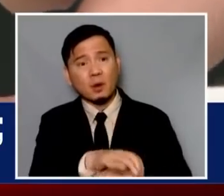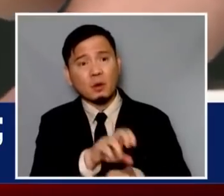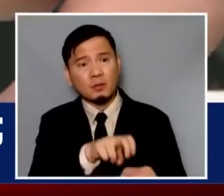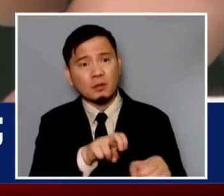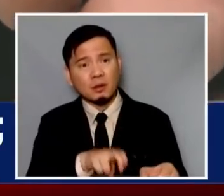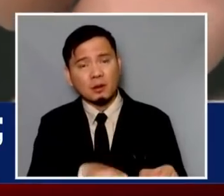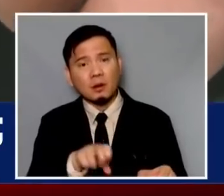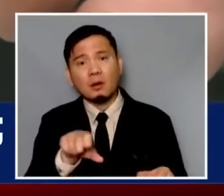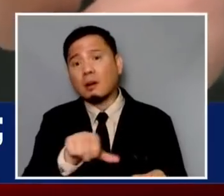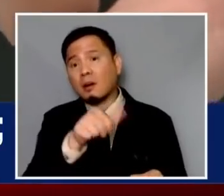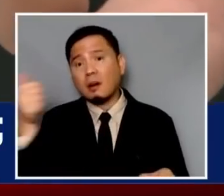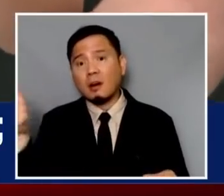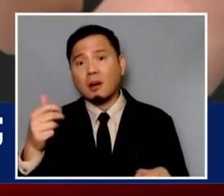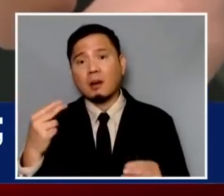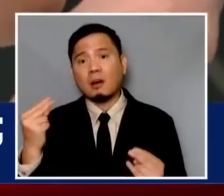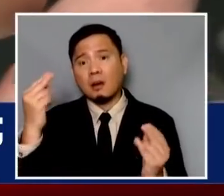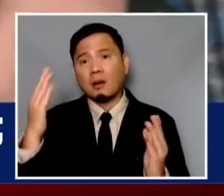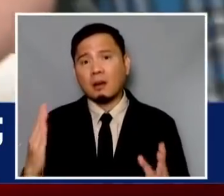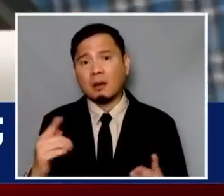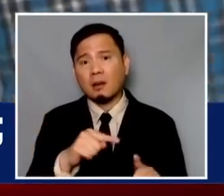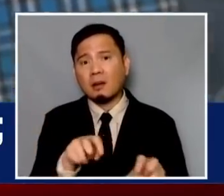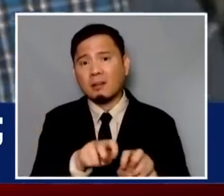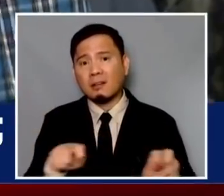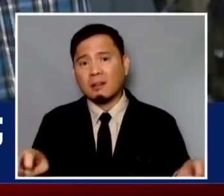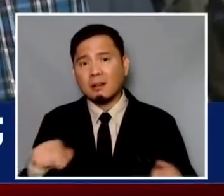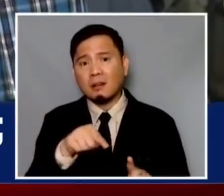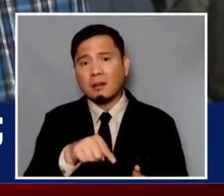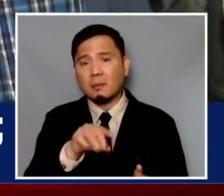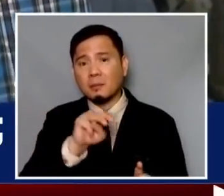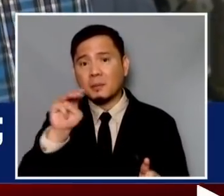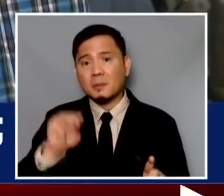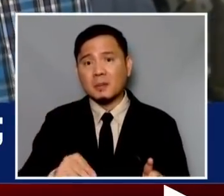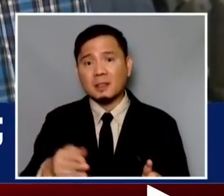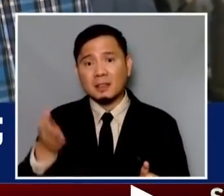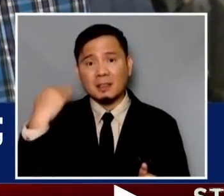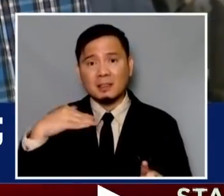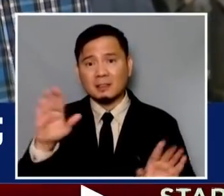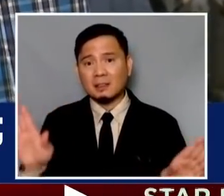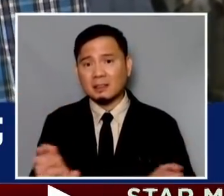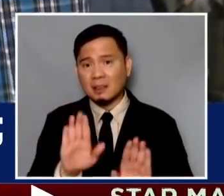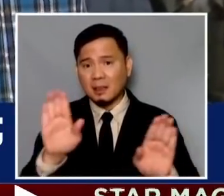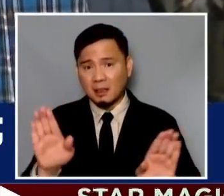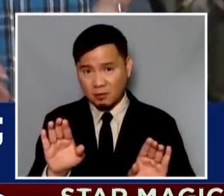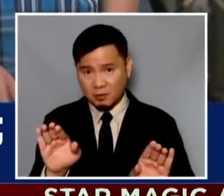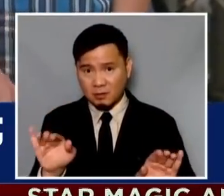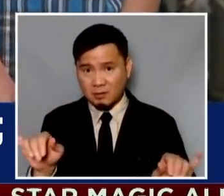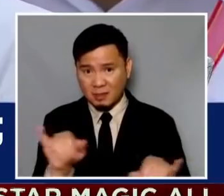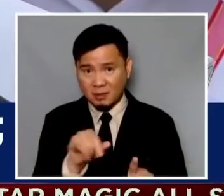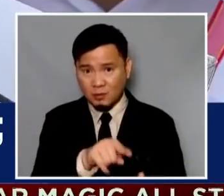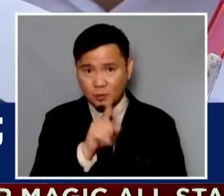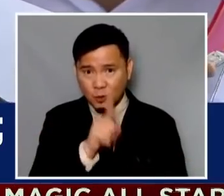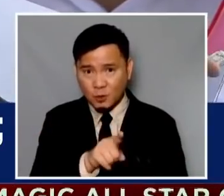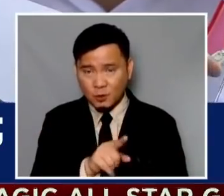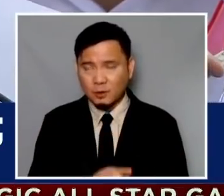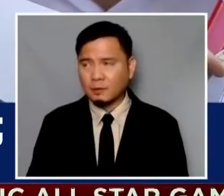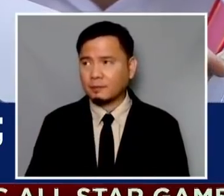niyang presidential candidate sa presscon sa Manila Peninsula noong nagdaang Linggo. "Dapat ang tinanong